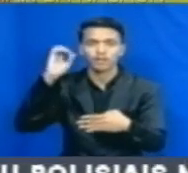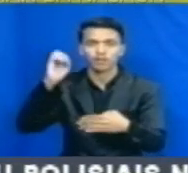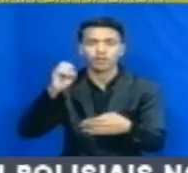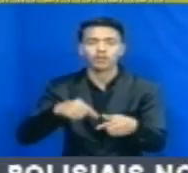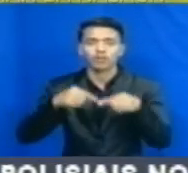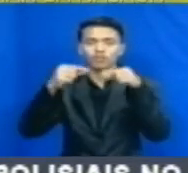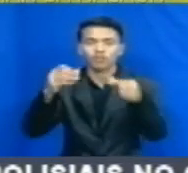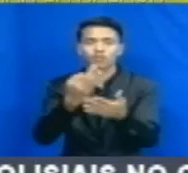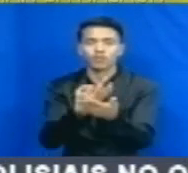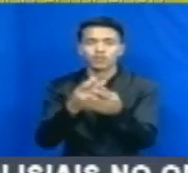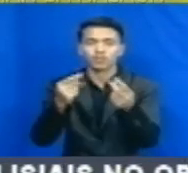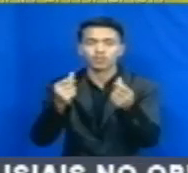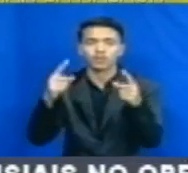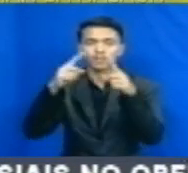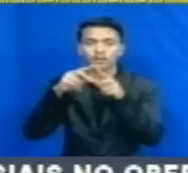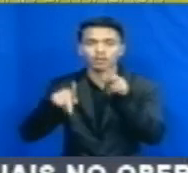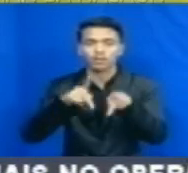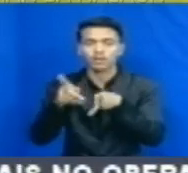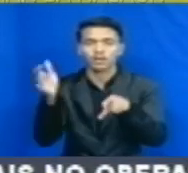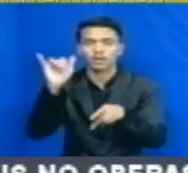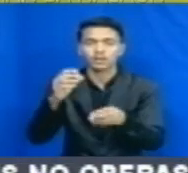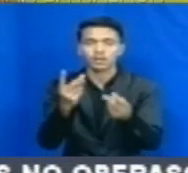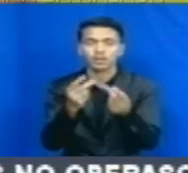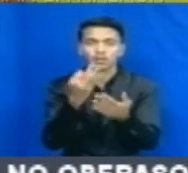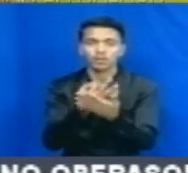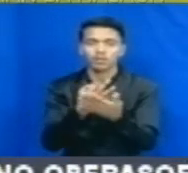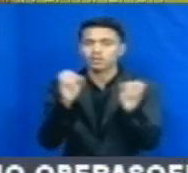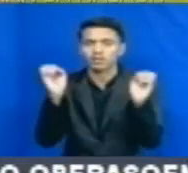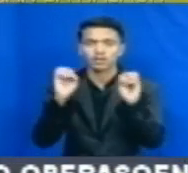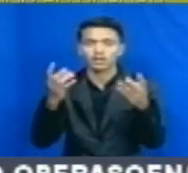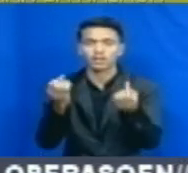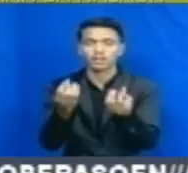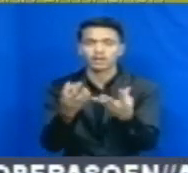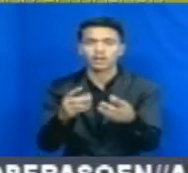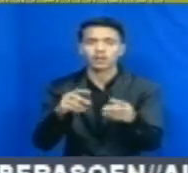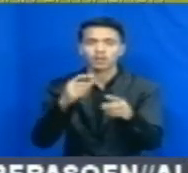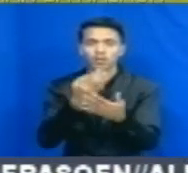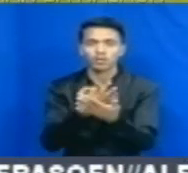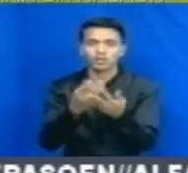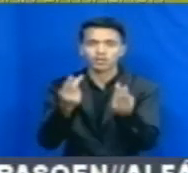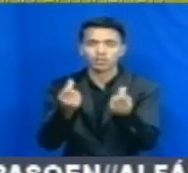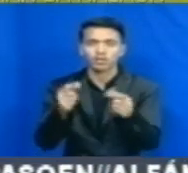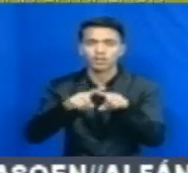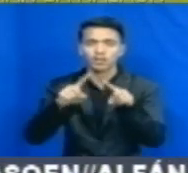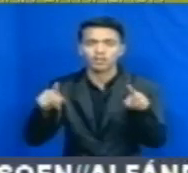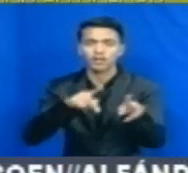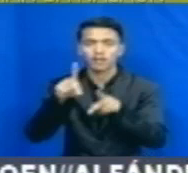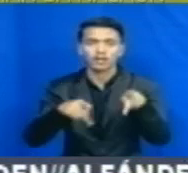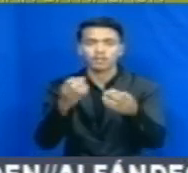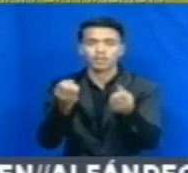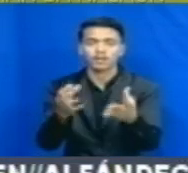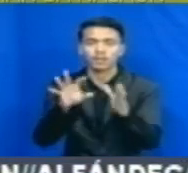utuan baitania komunidade sira. Osan la barak. Utuan maybe emabarak maka